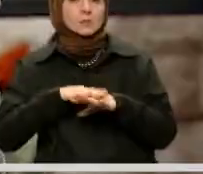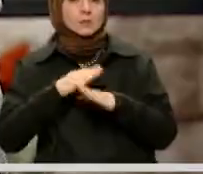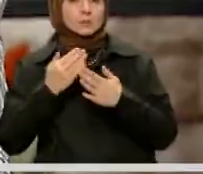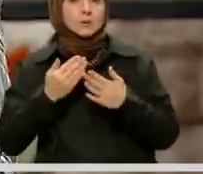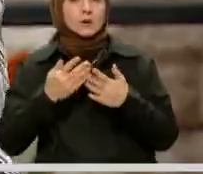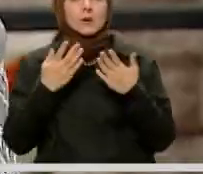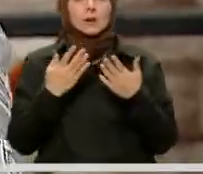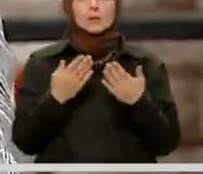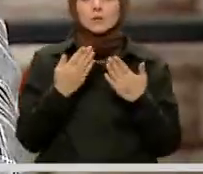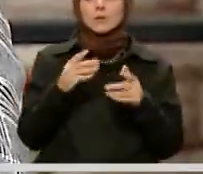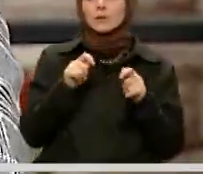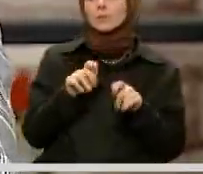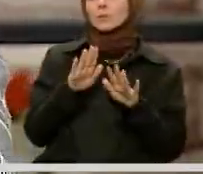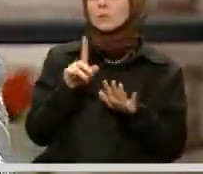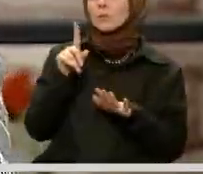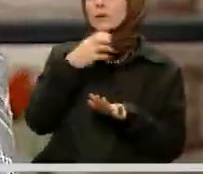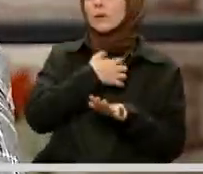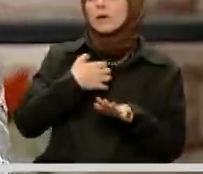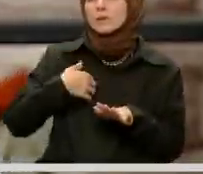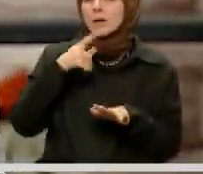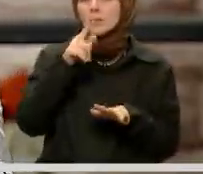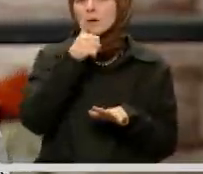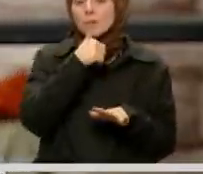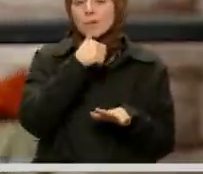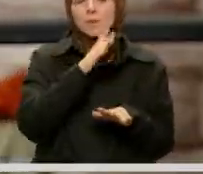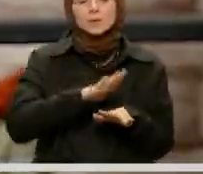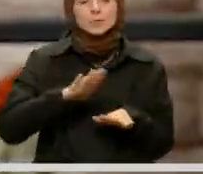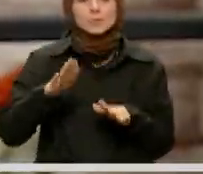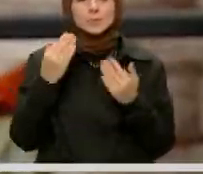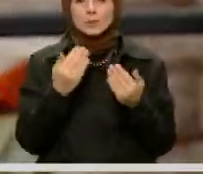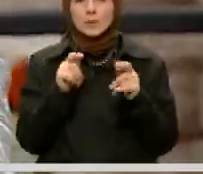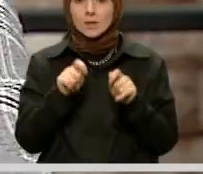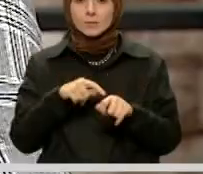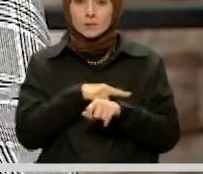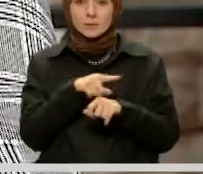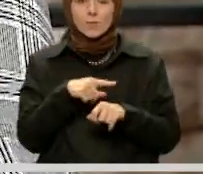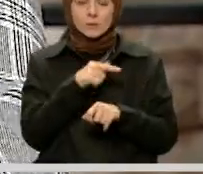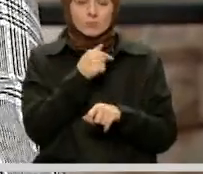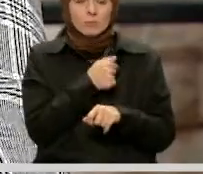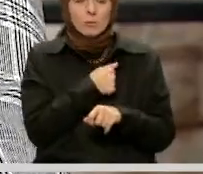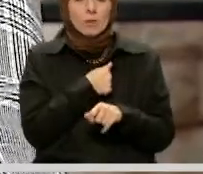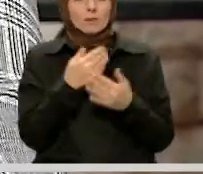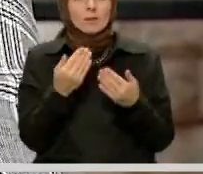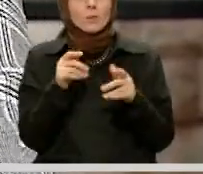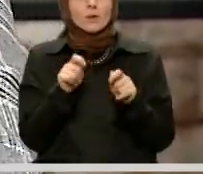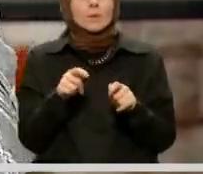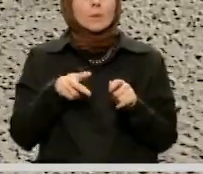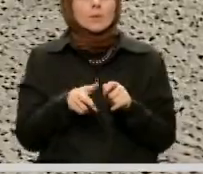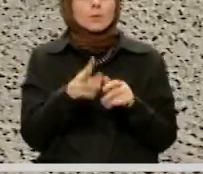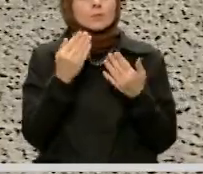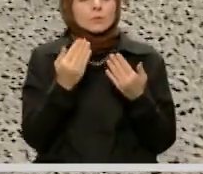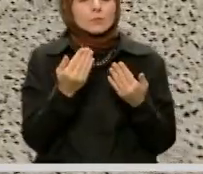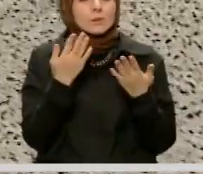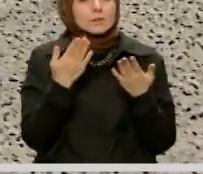bir ana bir baba evladına dua yaptı ama böyle yürekten, yüreğinin derinliğinden dua yapar. Yolcunun duası makbuldür